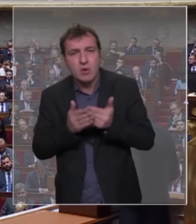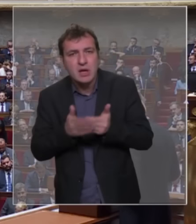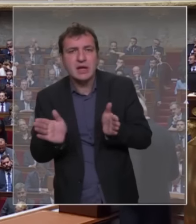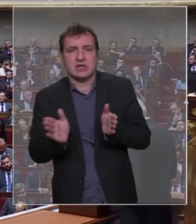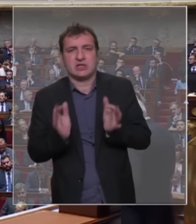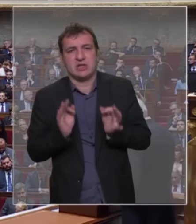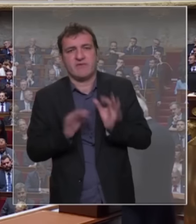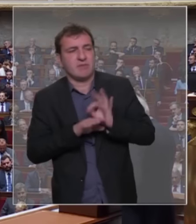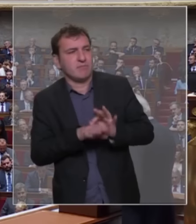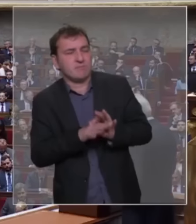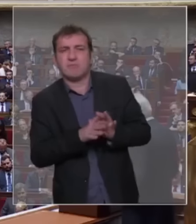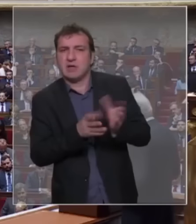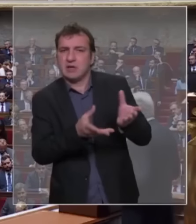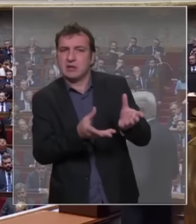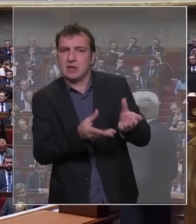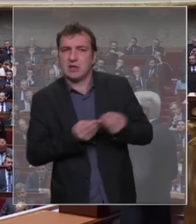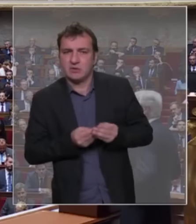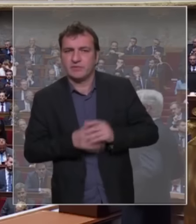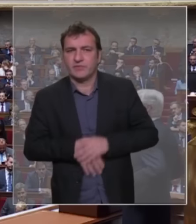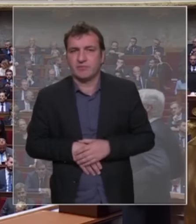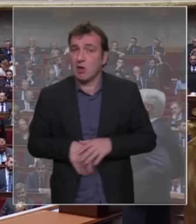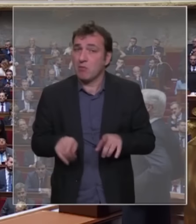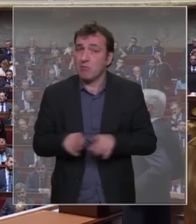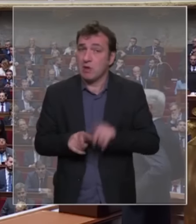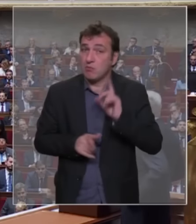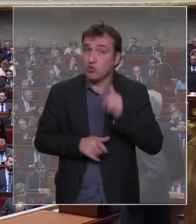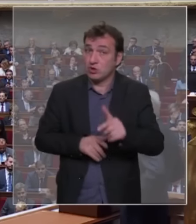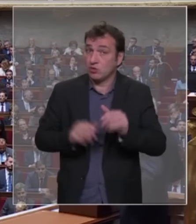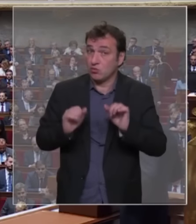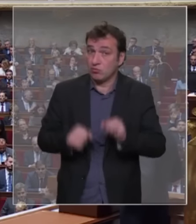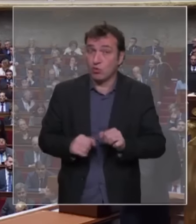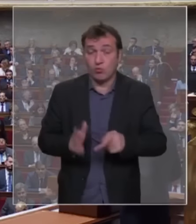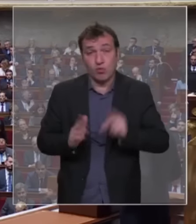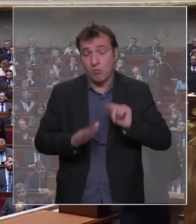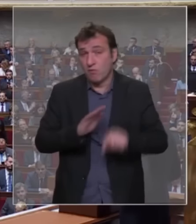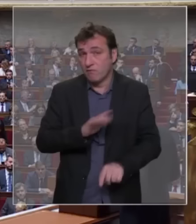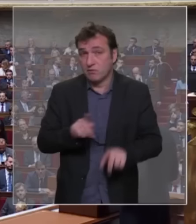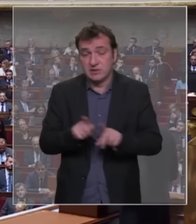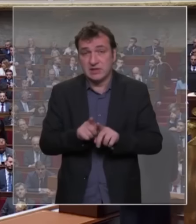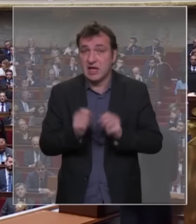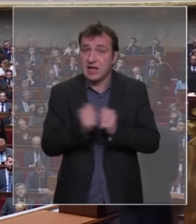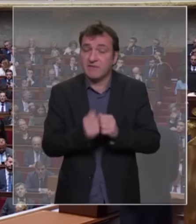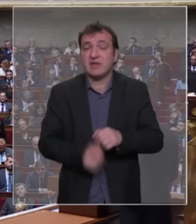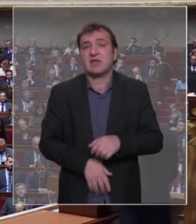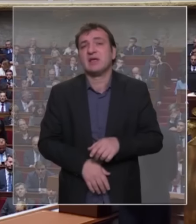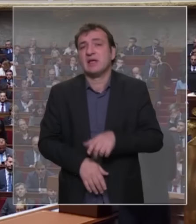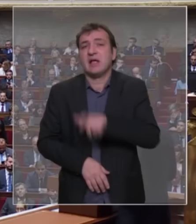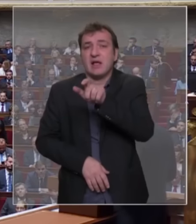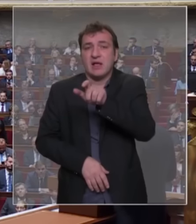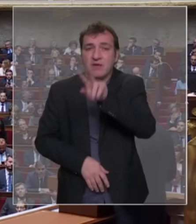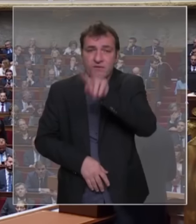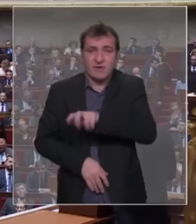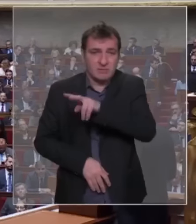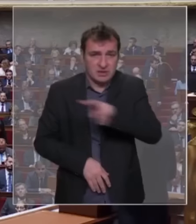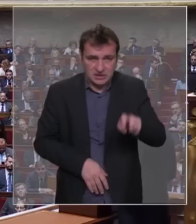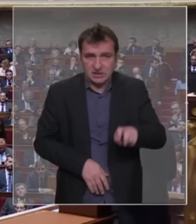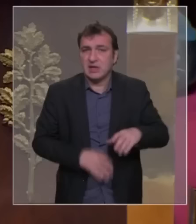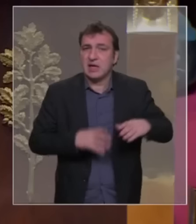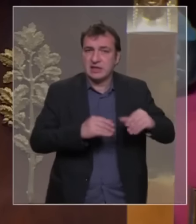patients. Nous pourrions, dans cette même logique, aller d'ailleurs plus loin aussi avec les pharmaciens et les